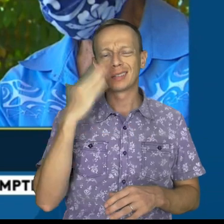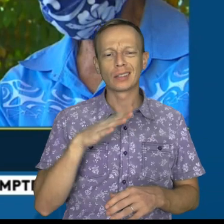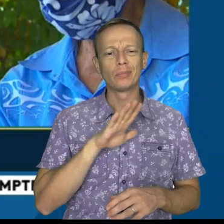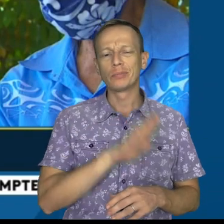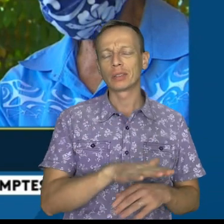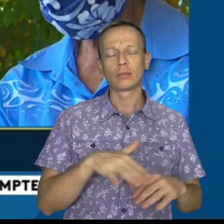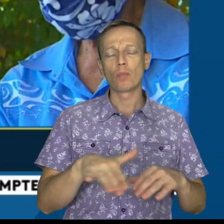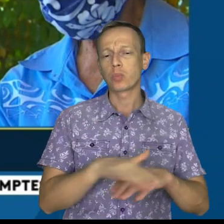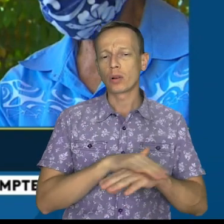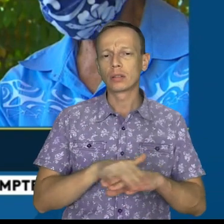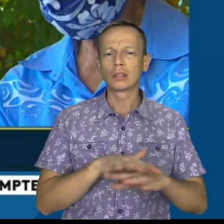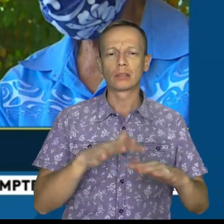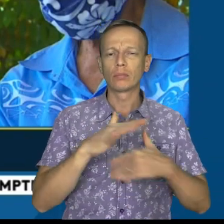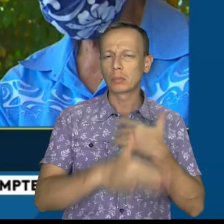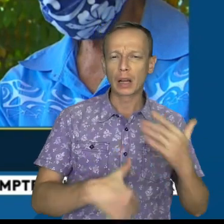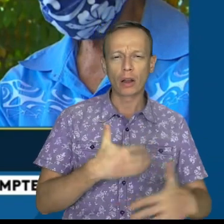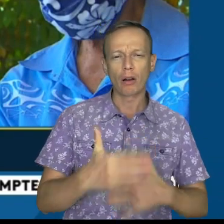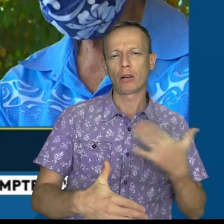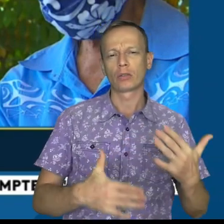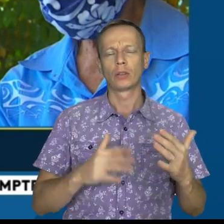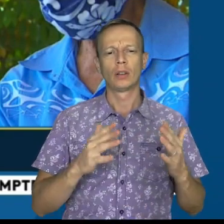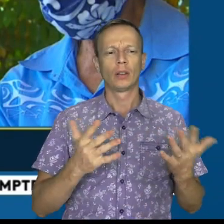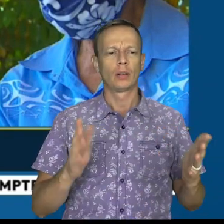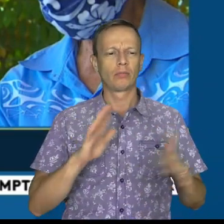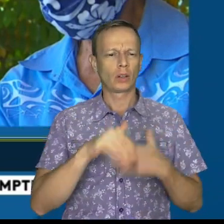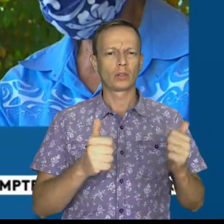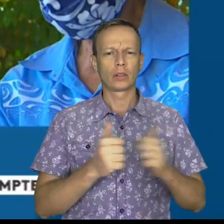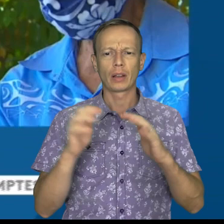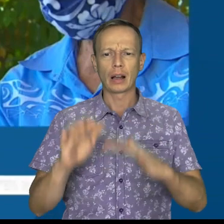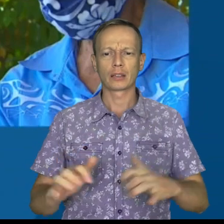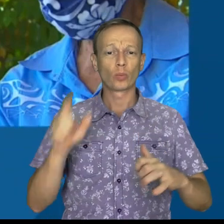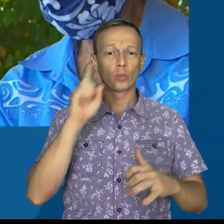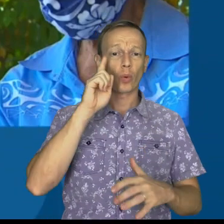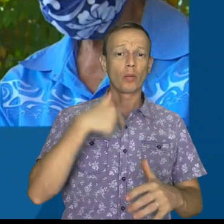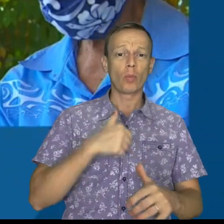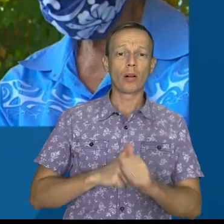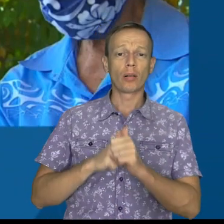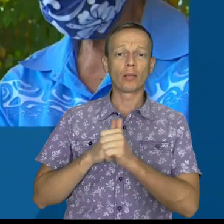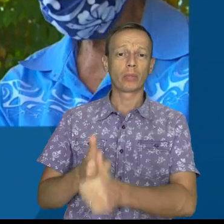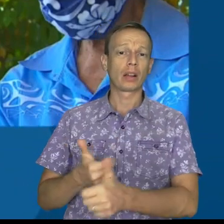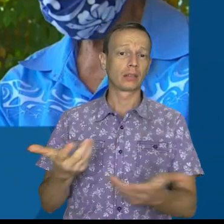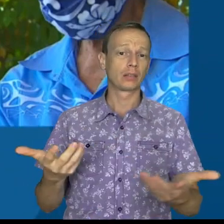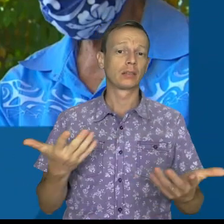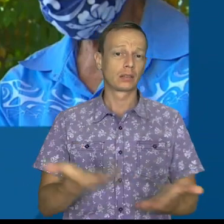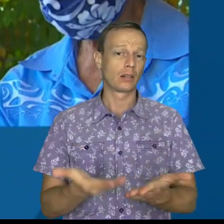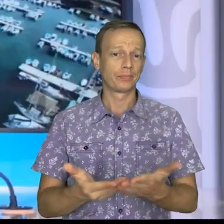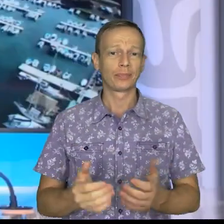une décision éminemment politique de m'évincer l'Assemblée territoriale à cause de la plainte que j'ai déposée à La